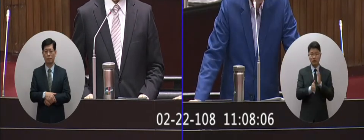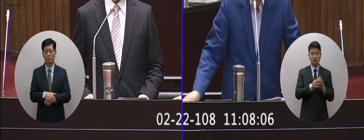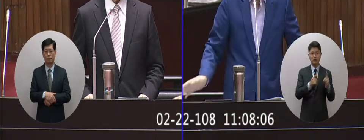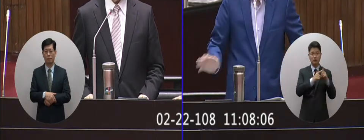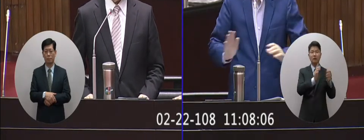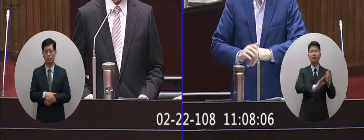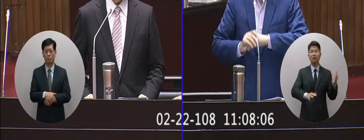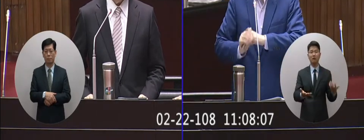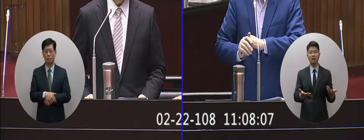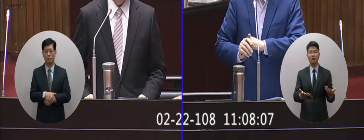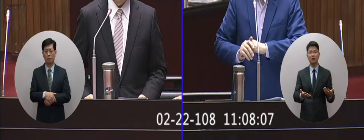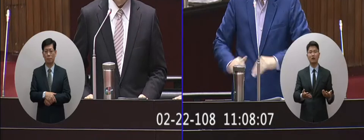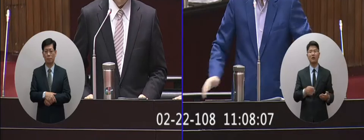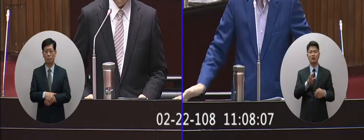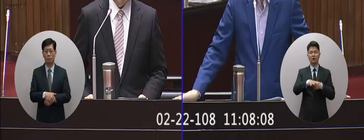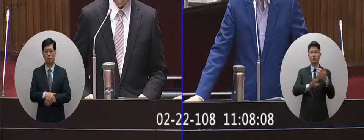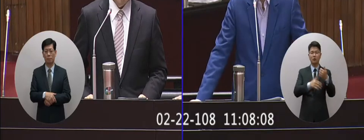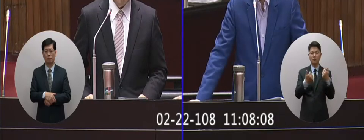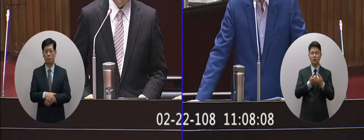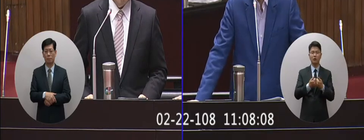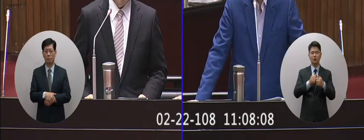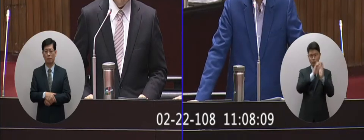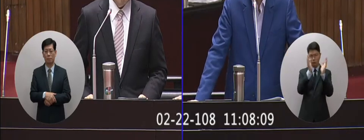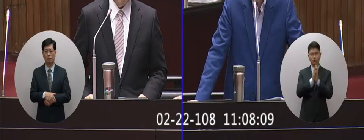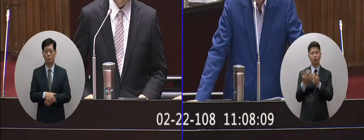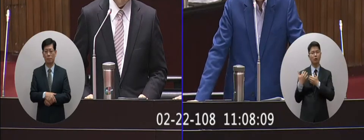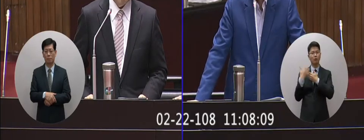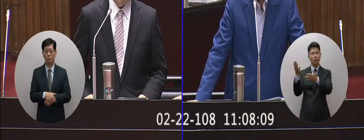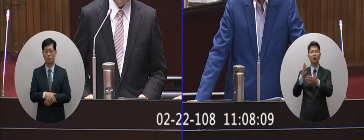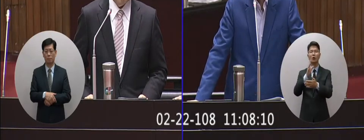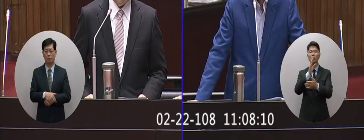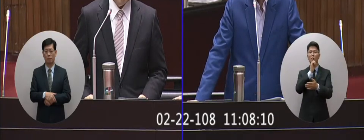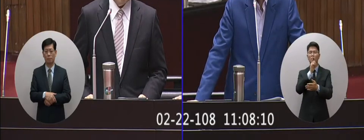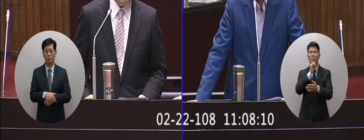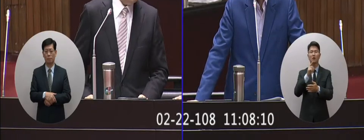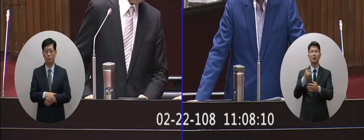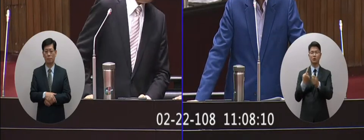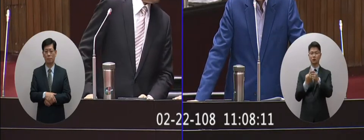农委会都通通推给去年的823的大水。